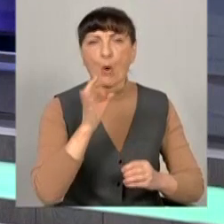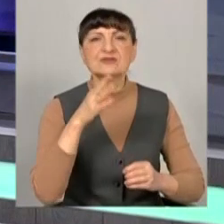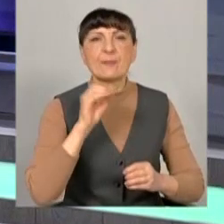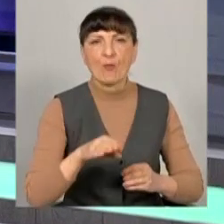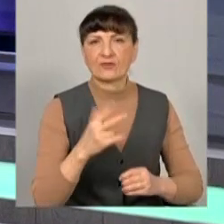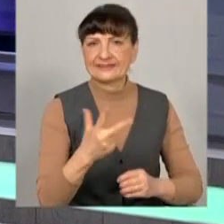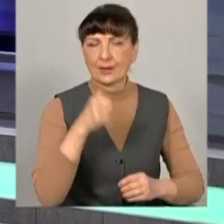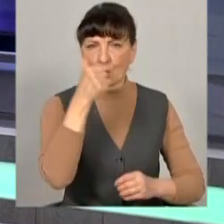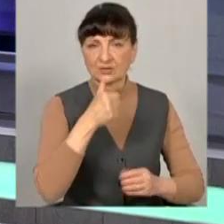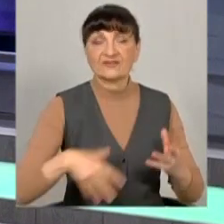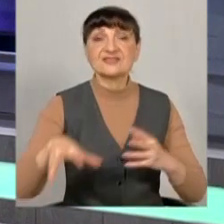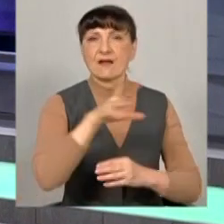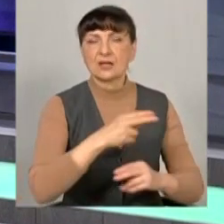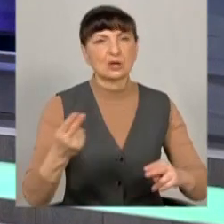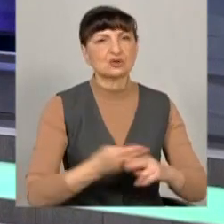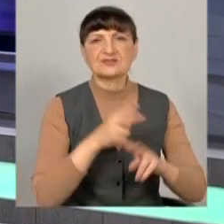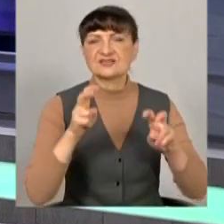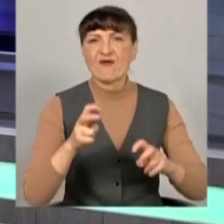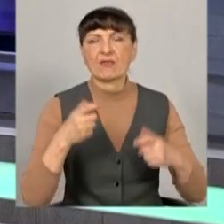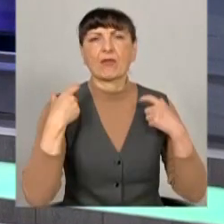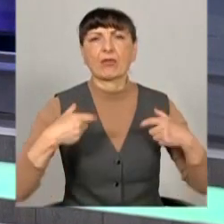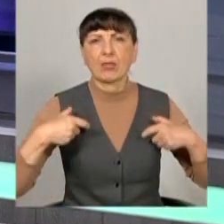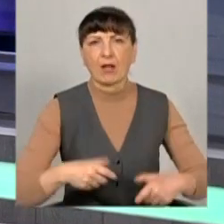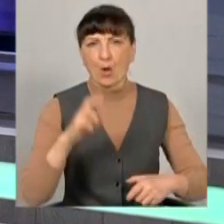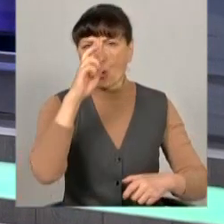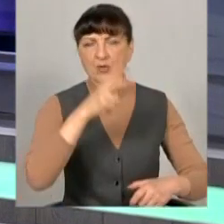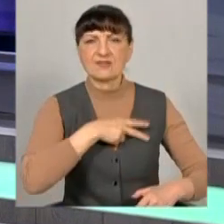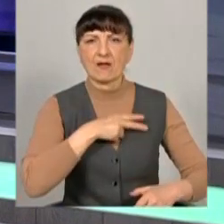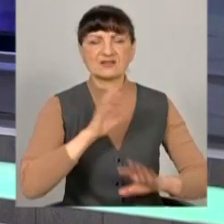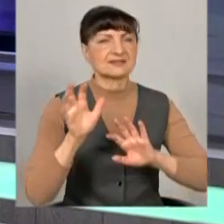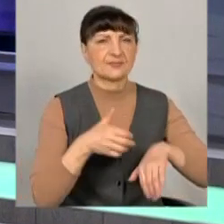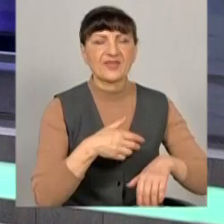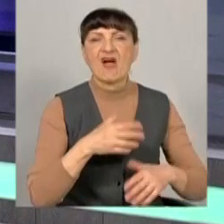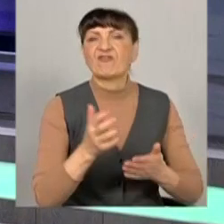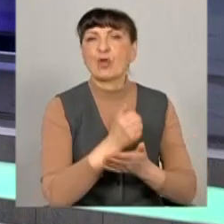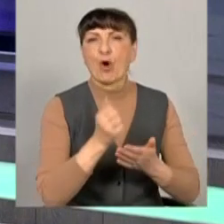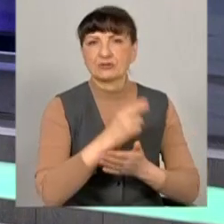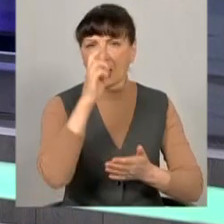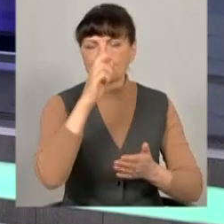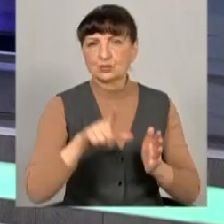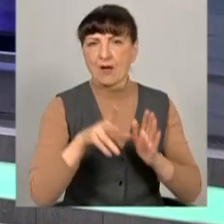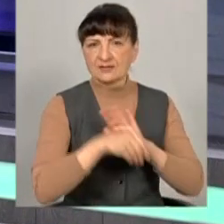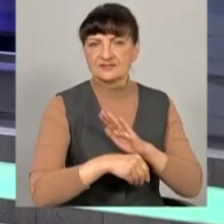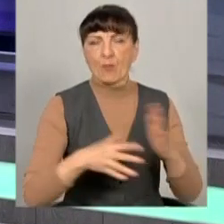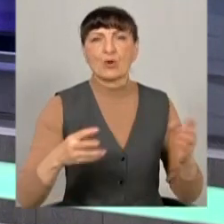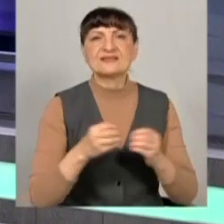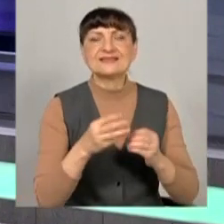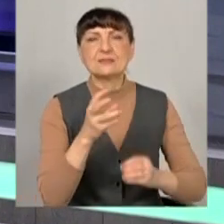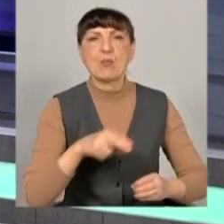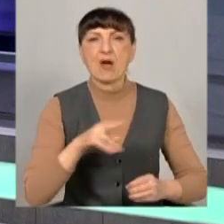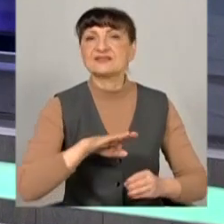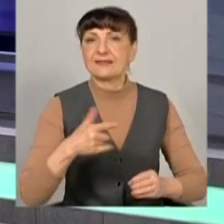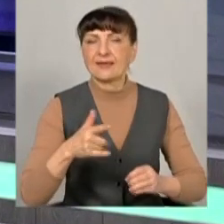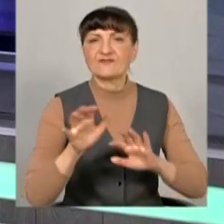3 года. Все они лишены званий генералов и госнаград. В доход государства по данному делу взыскано более 10 миллиардов тенге